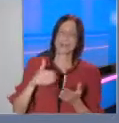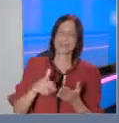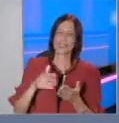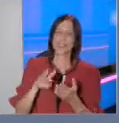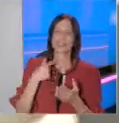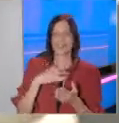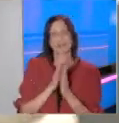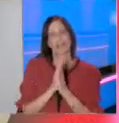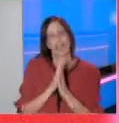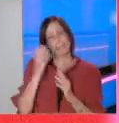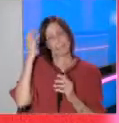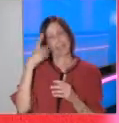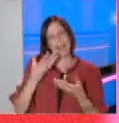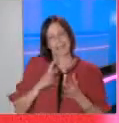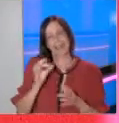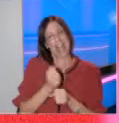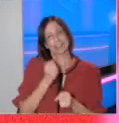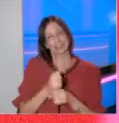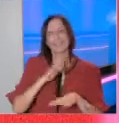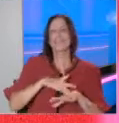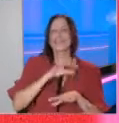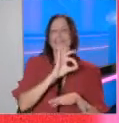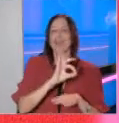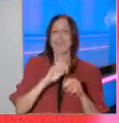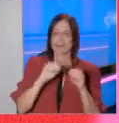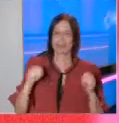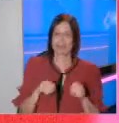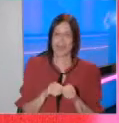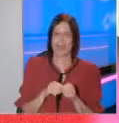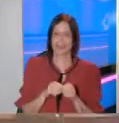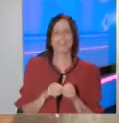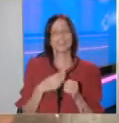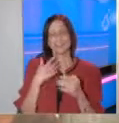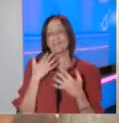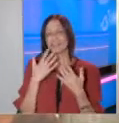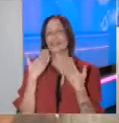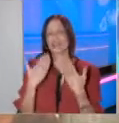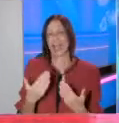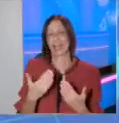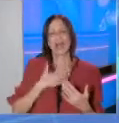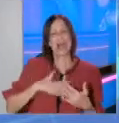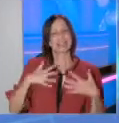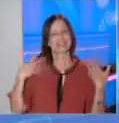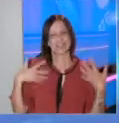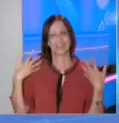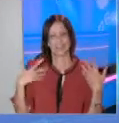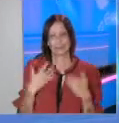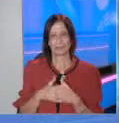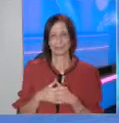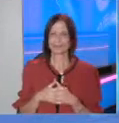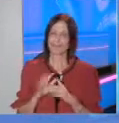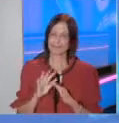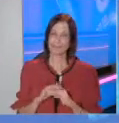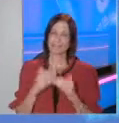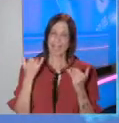למלך, בבקשה, קיים את תפקידך במשפחה. דודי זילברשלג, פרסומאי ופרשן, תודה רבה לך. מועדים לשמחה. מועדים לשמחה.